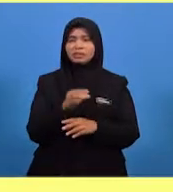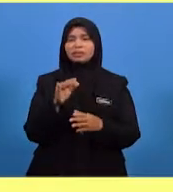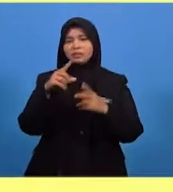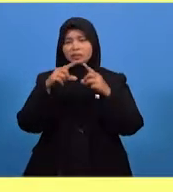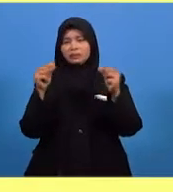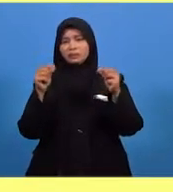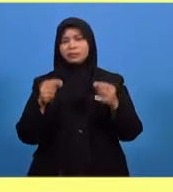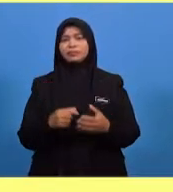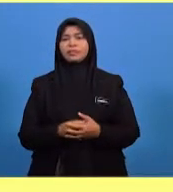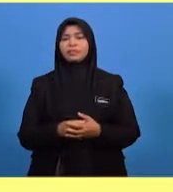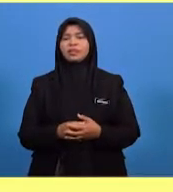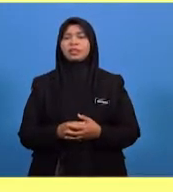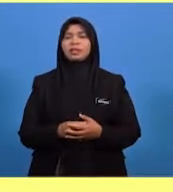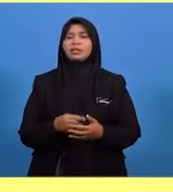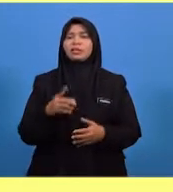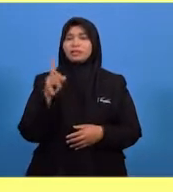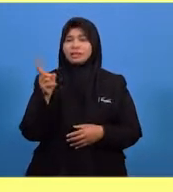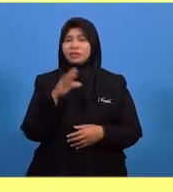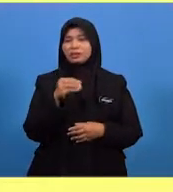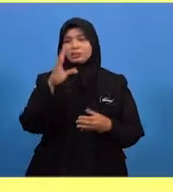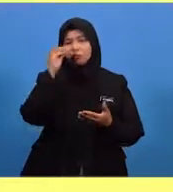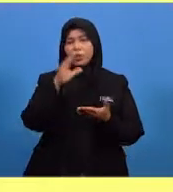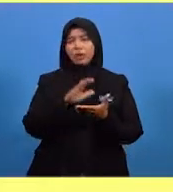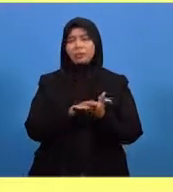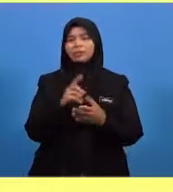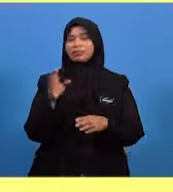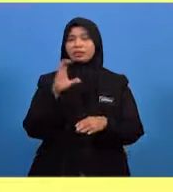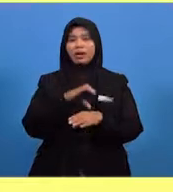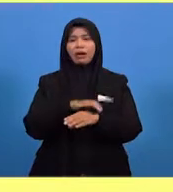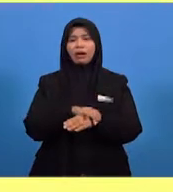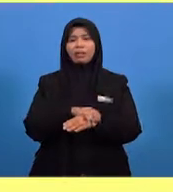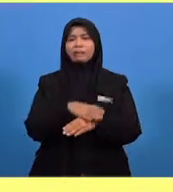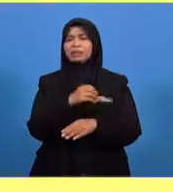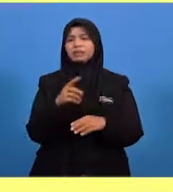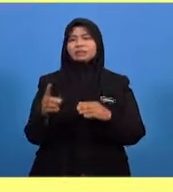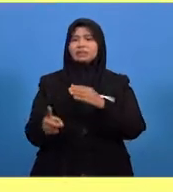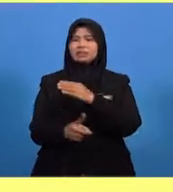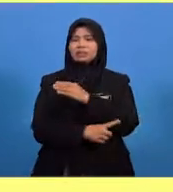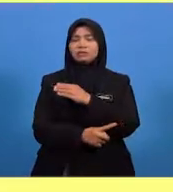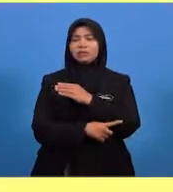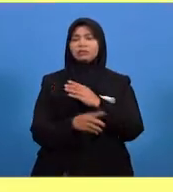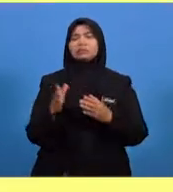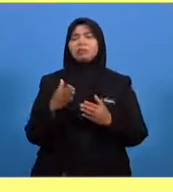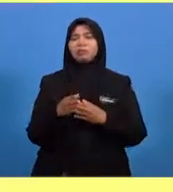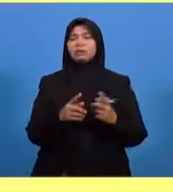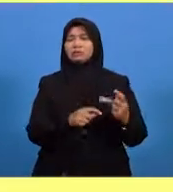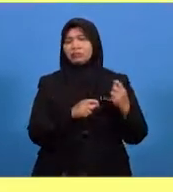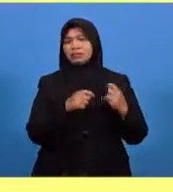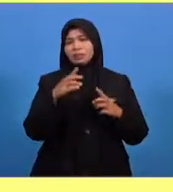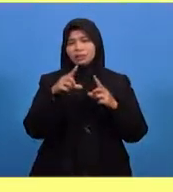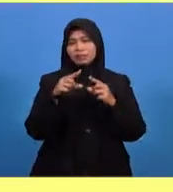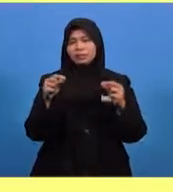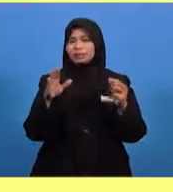Stable dan suaminya telah ditangkap dan disegel oleh the drudge pun